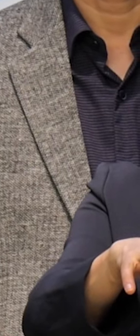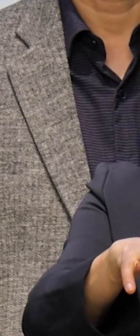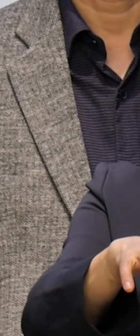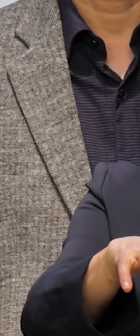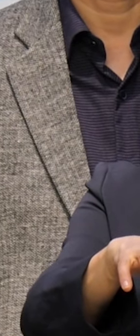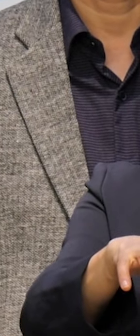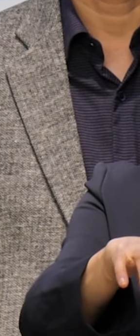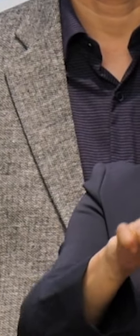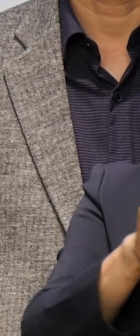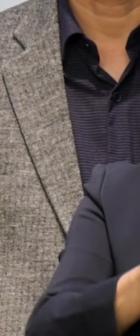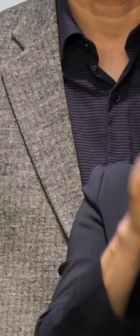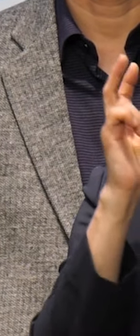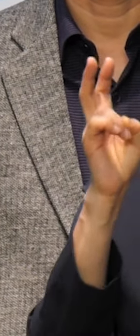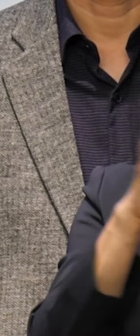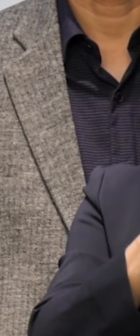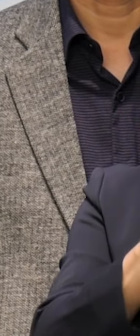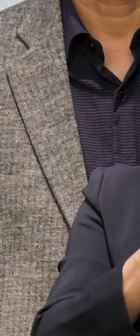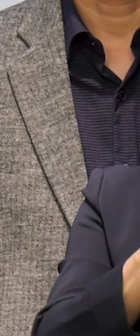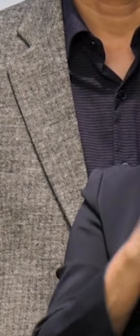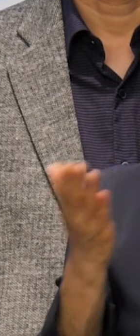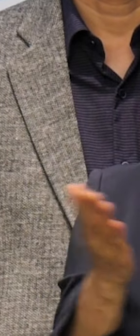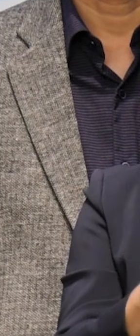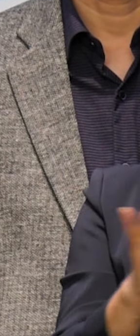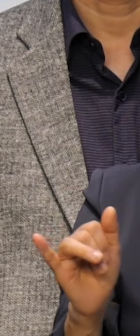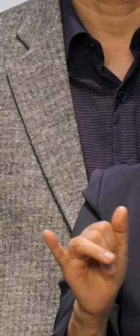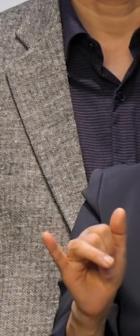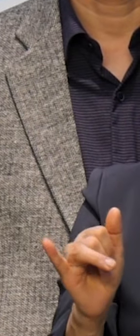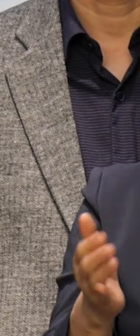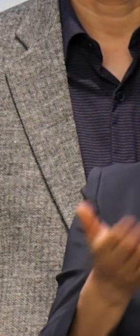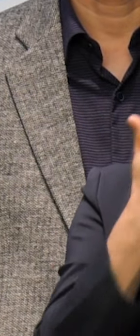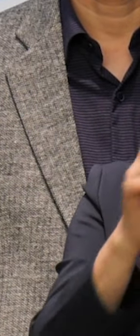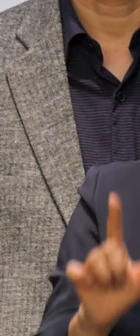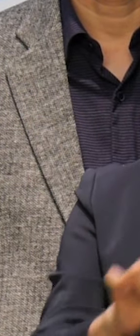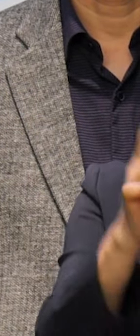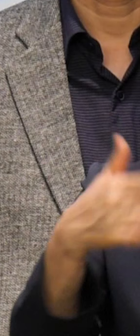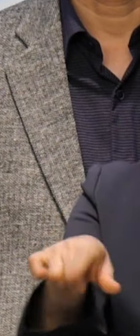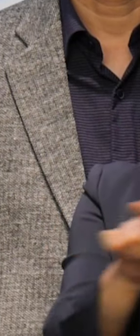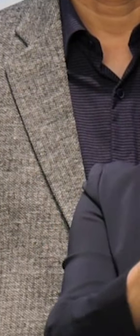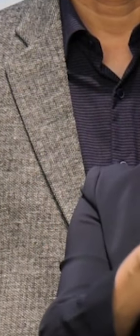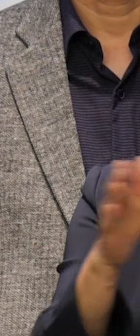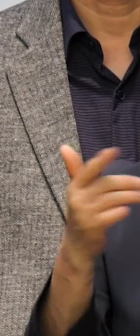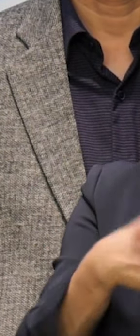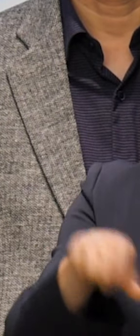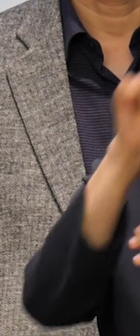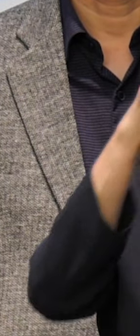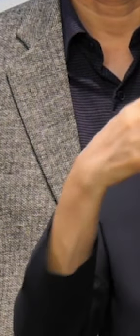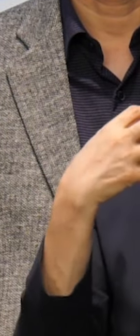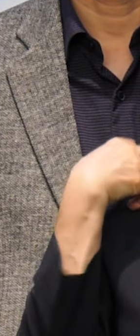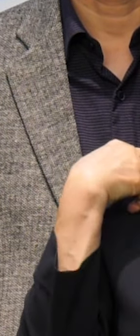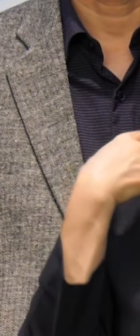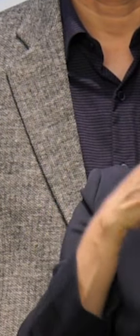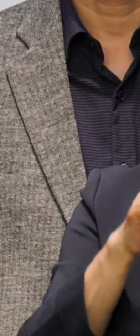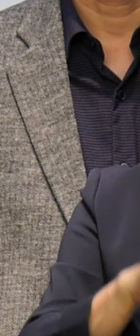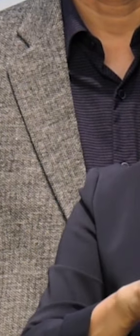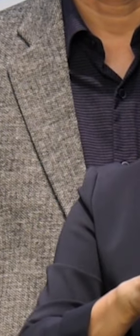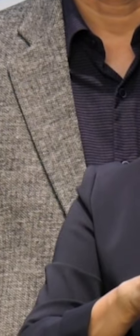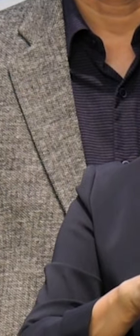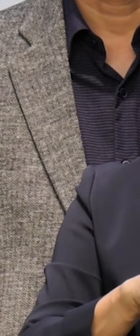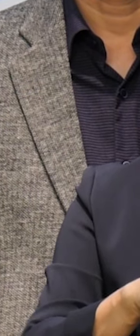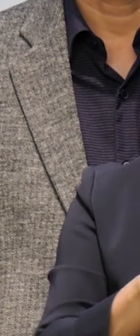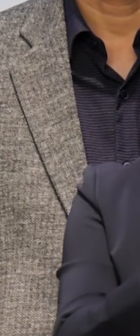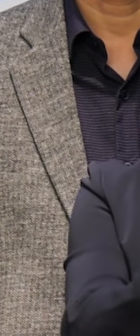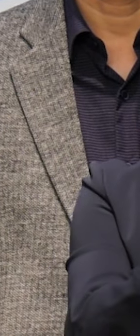식품 적객업자 등 관련 종사자들의 생계대책 마련을 위한 정부의 폐업,